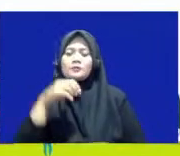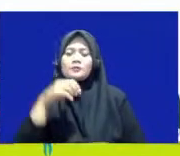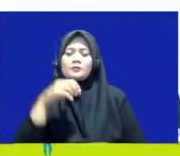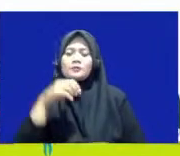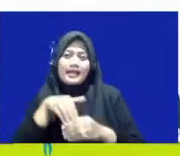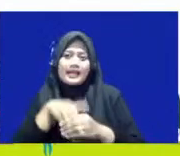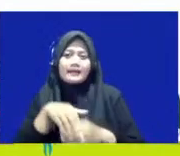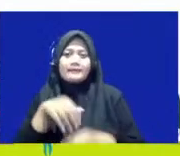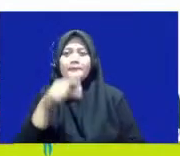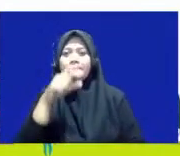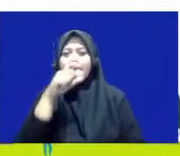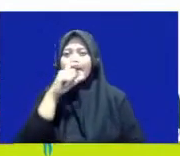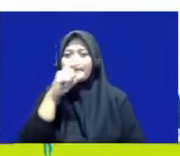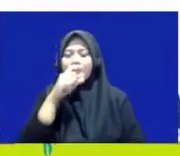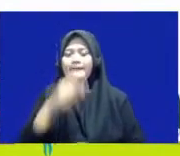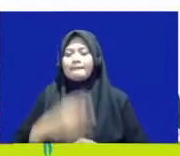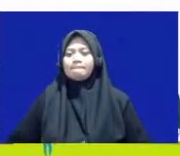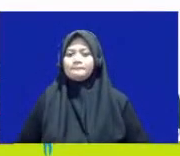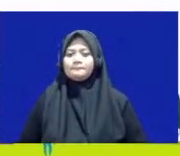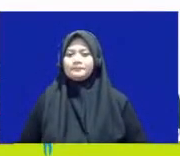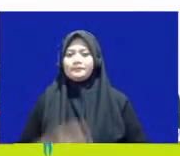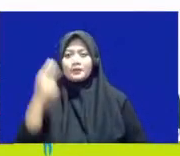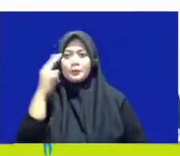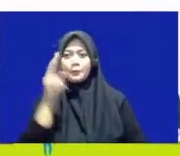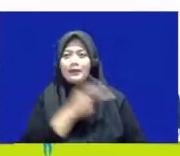for all of us? Over to you, Pak Ian.